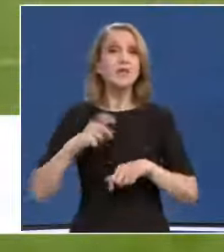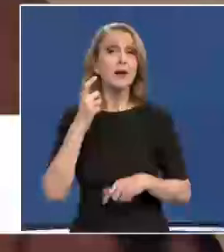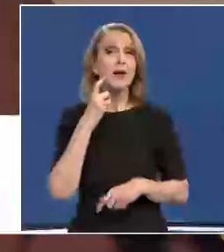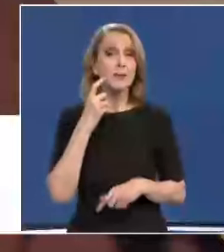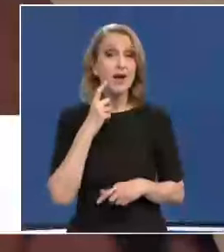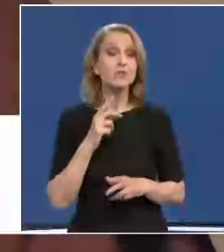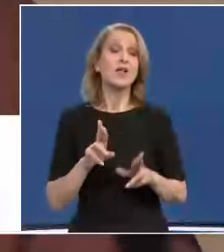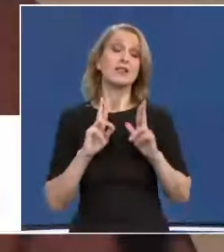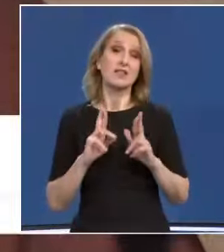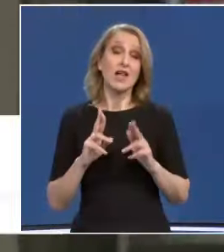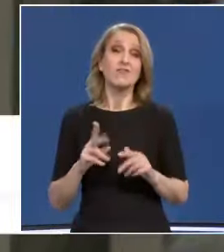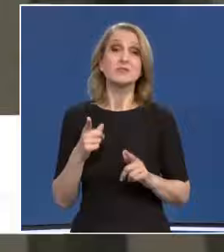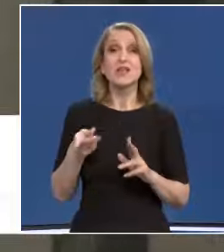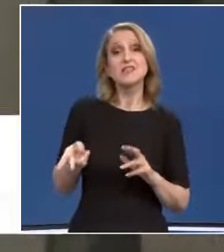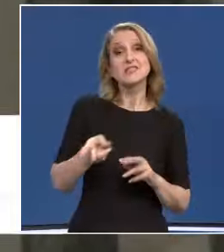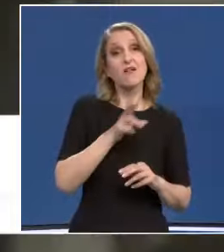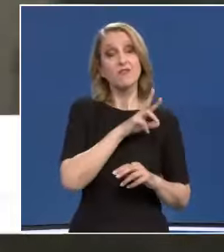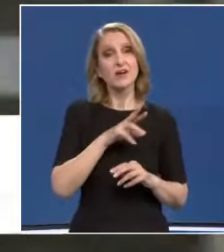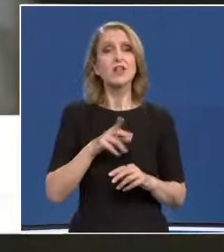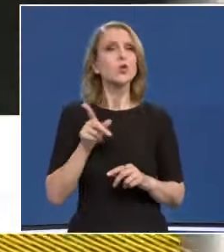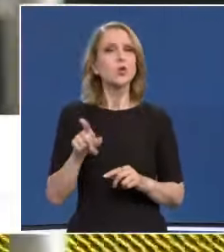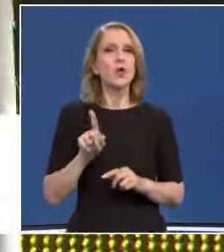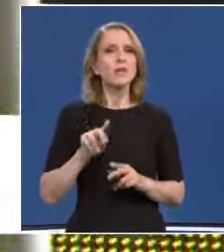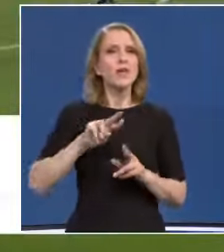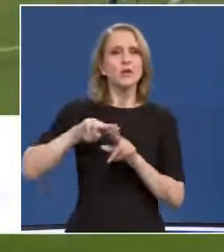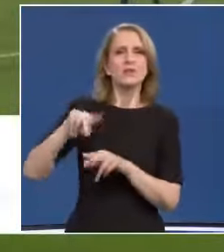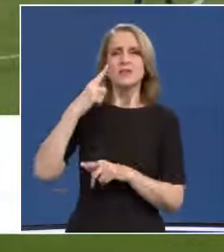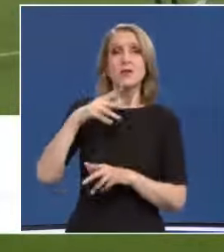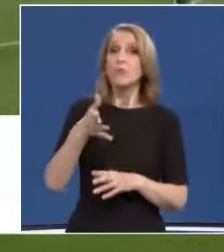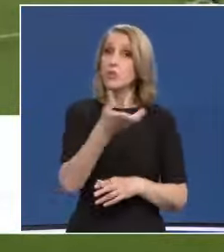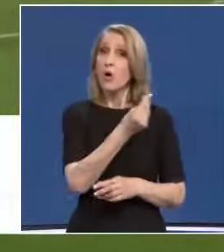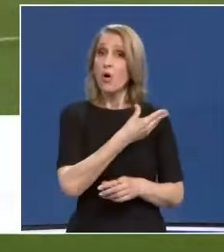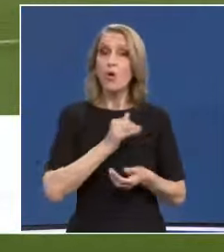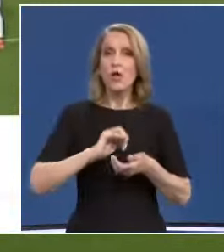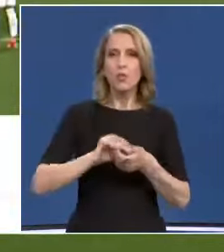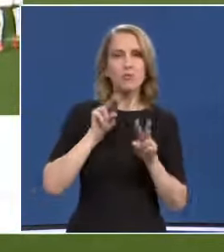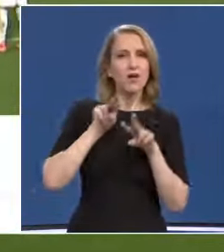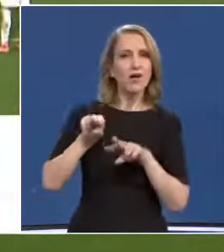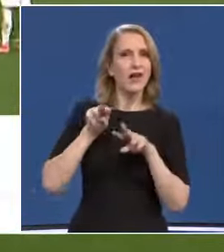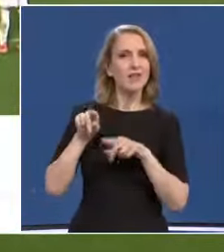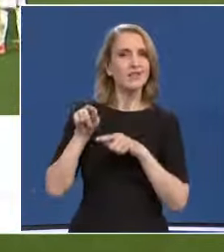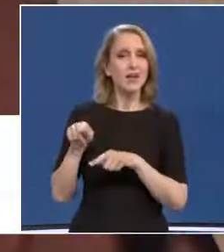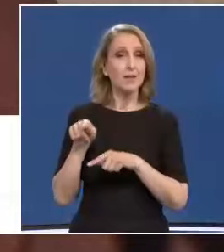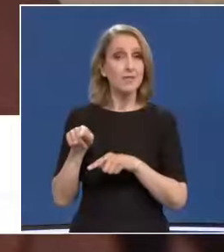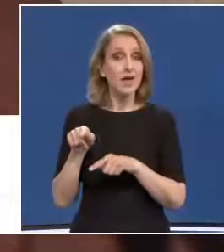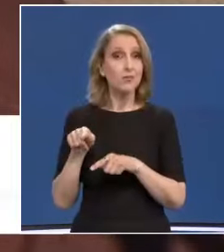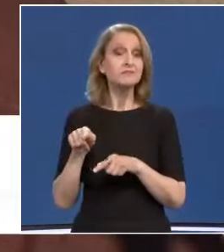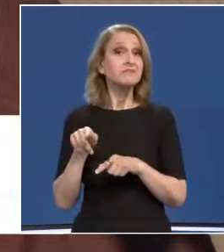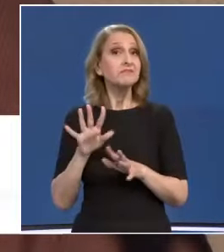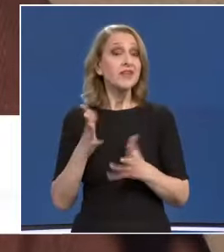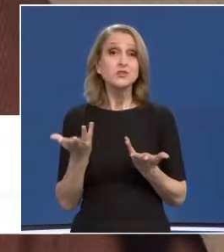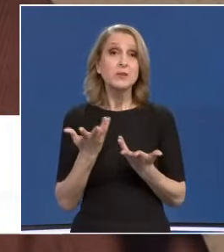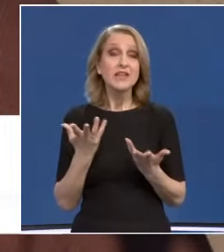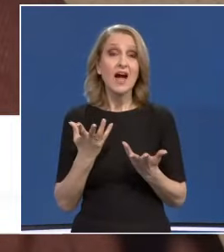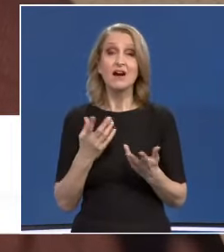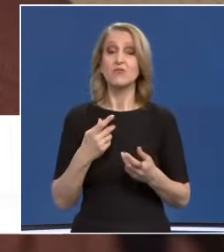Лийдс да се върне във Висшата лига заедно с Илия Груев, но Илия Груев не остава незабелязан. Вече доста клубове от Висшата лига гледат към него. Сега дали ще има някакво действие, защото